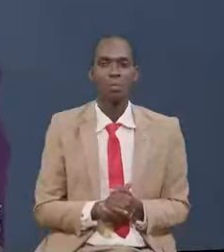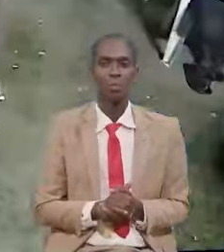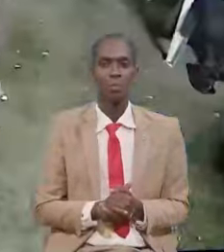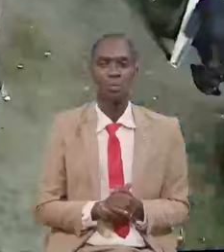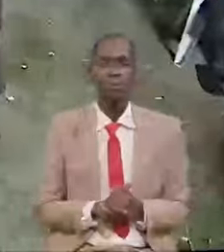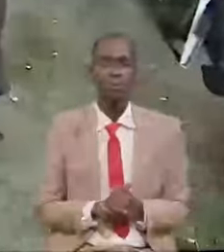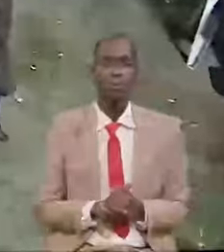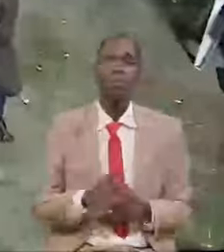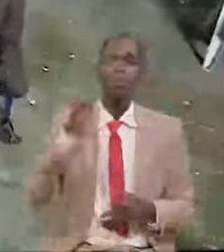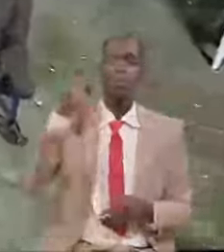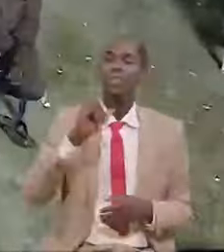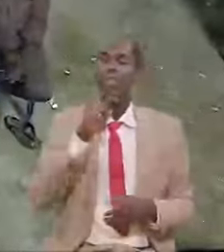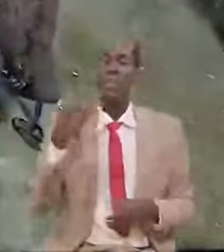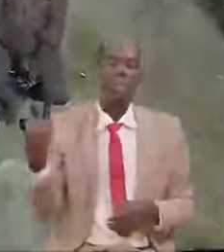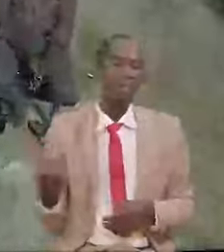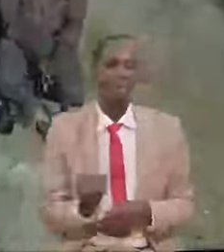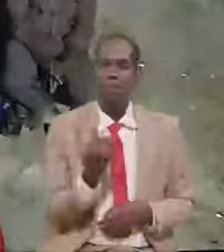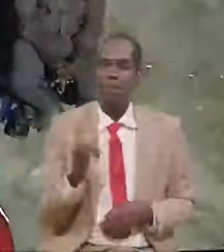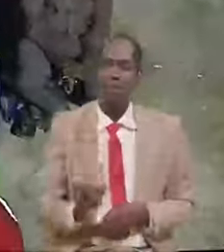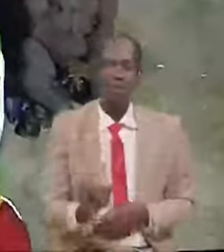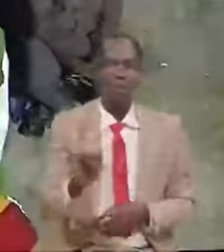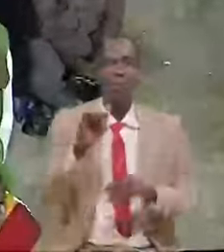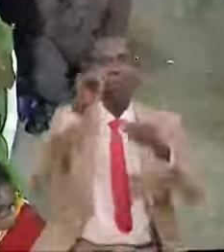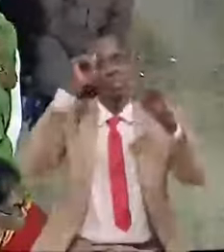Il est le Père éternel.